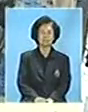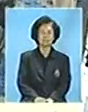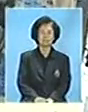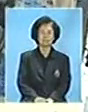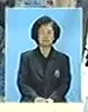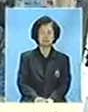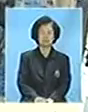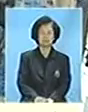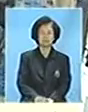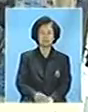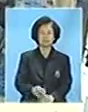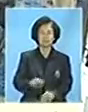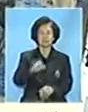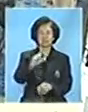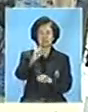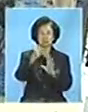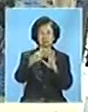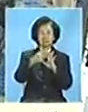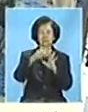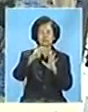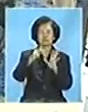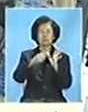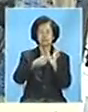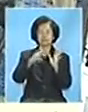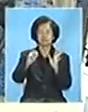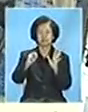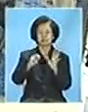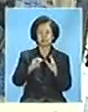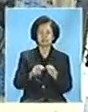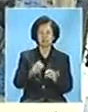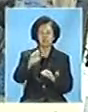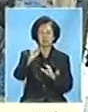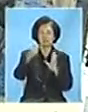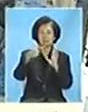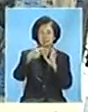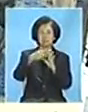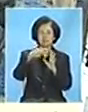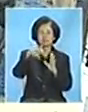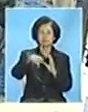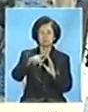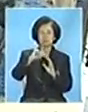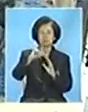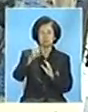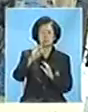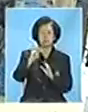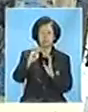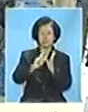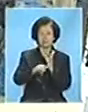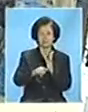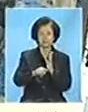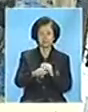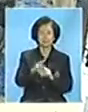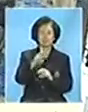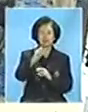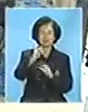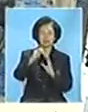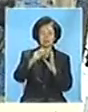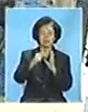นางสาวสุนันท์สิงห์สมบุญนายสุพจน์เลียดประถมนางสาวสุมนสุตตะวิริยวั